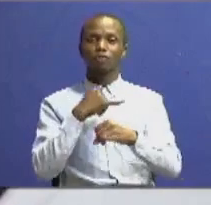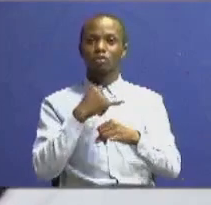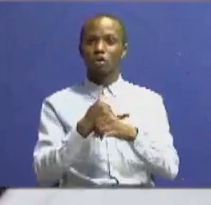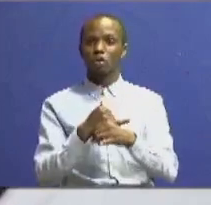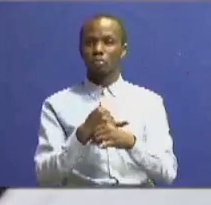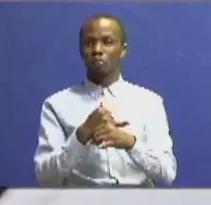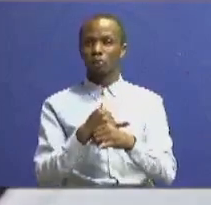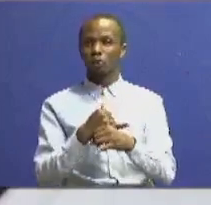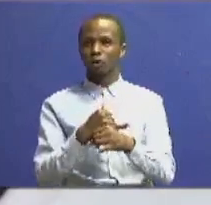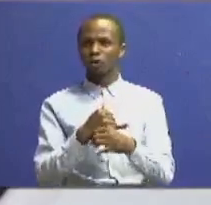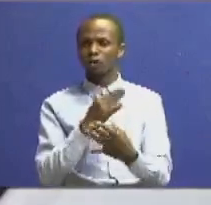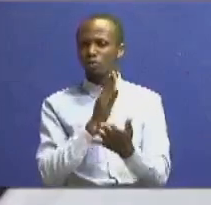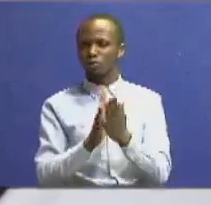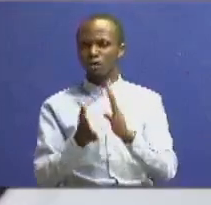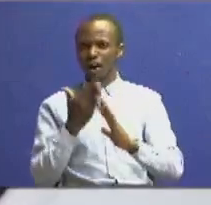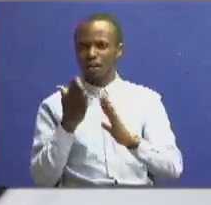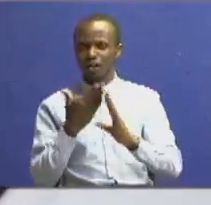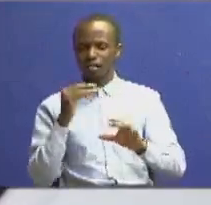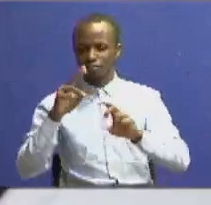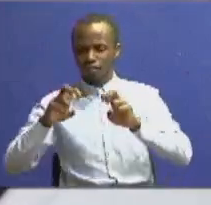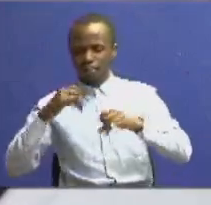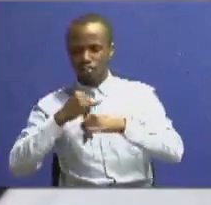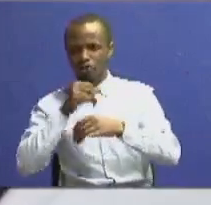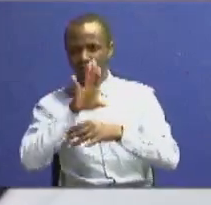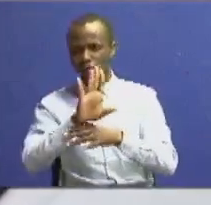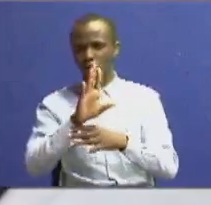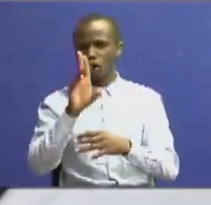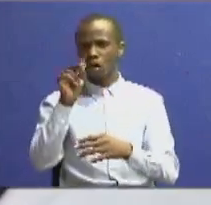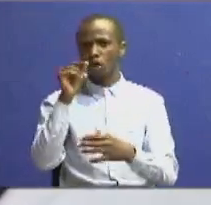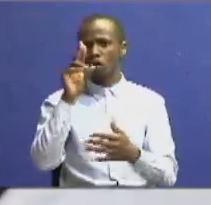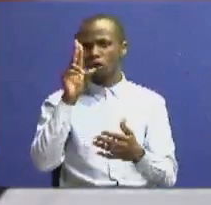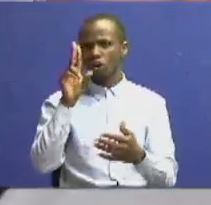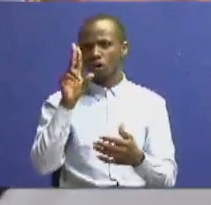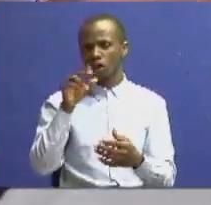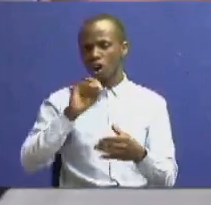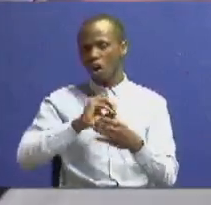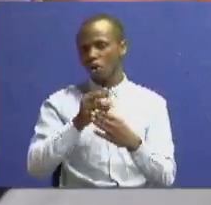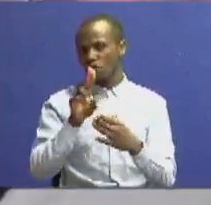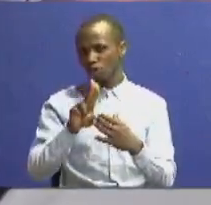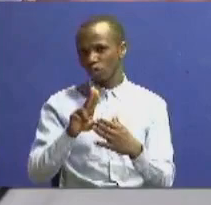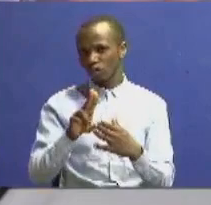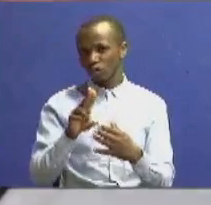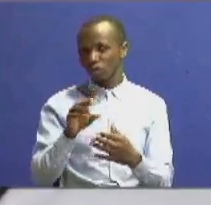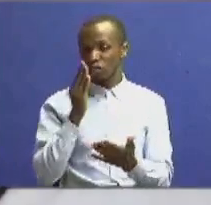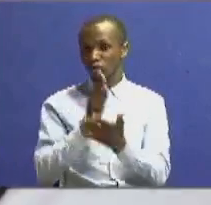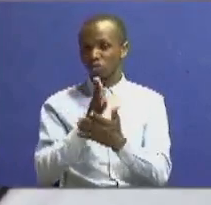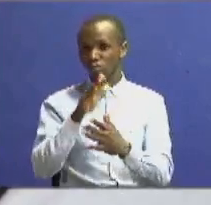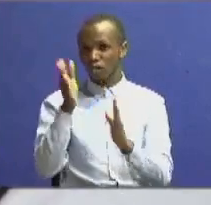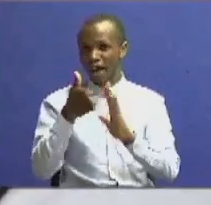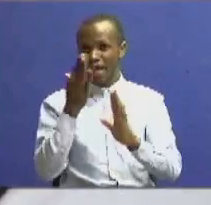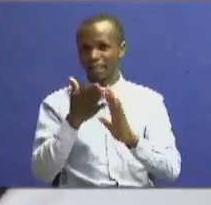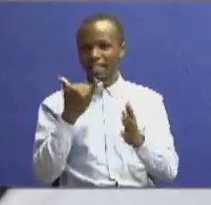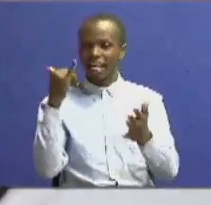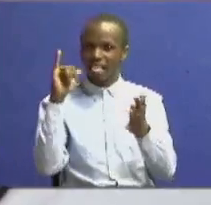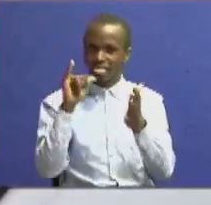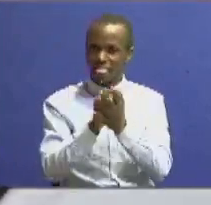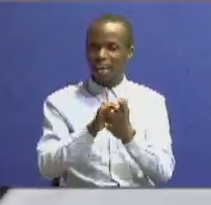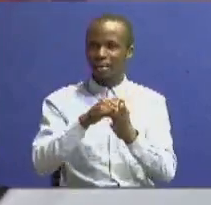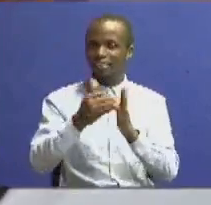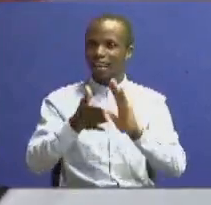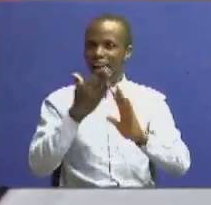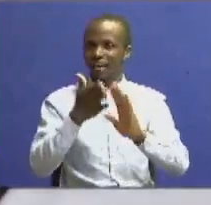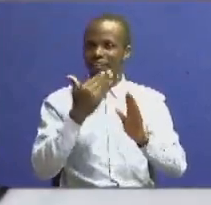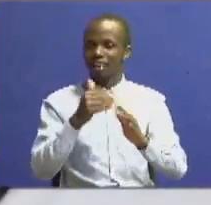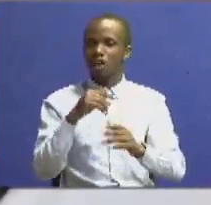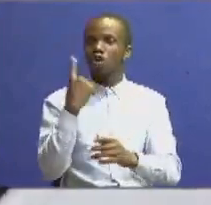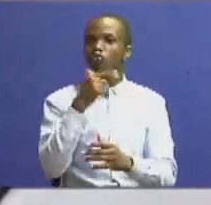it urgent for us to look for a job for them or is it not? See, it is urgent. That is what is urgent. So wale